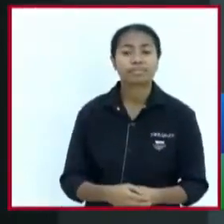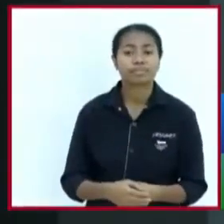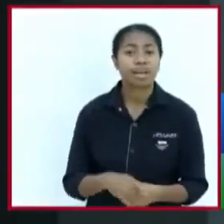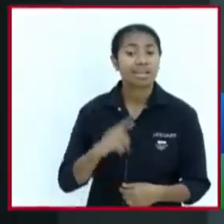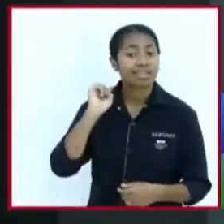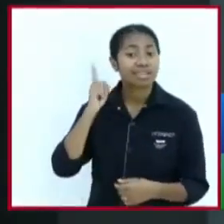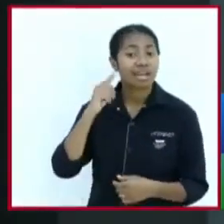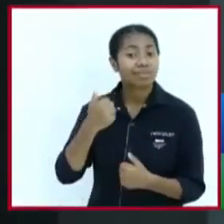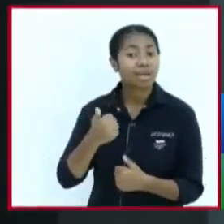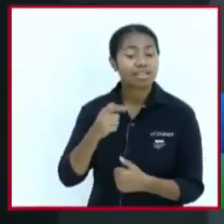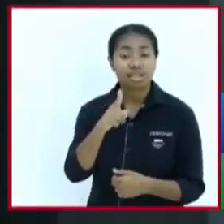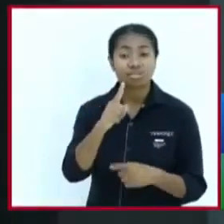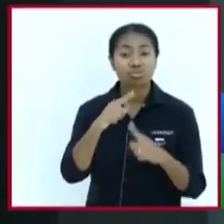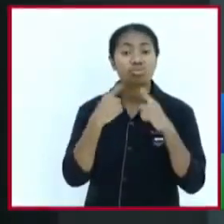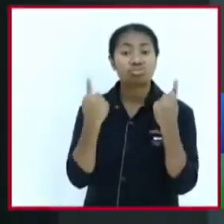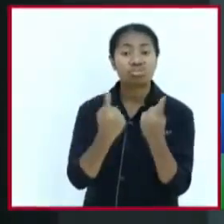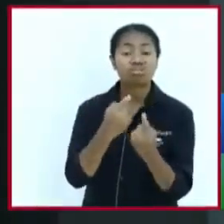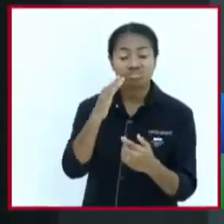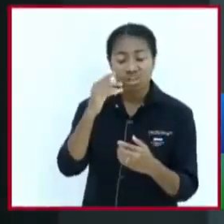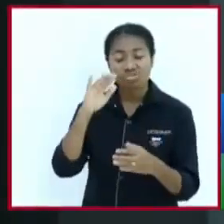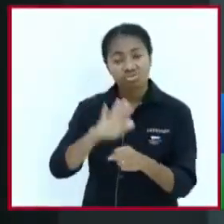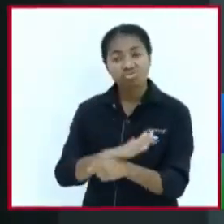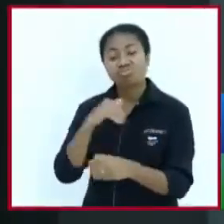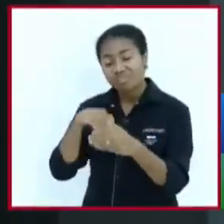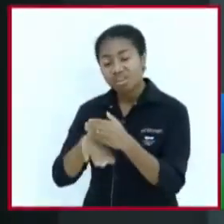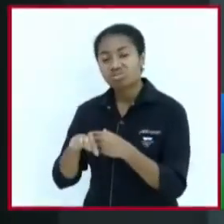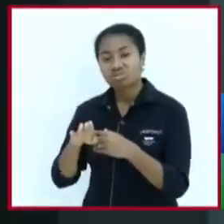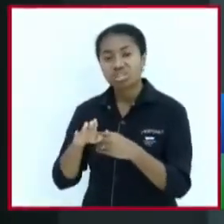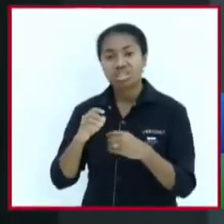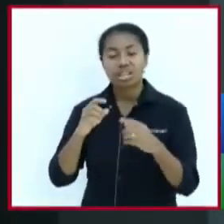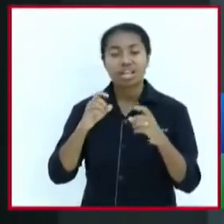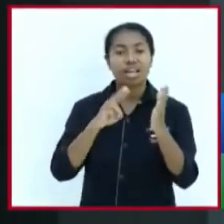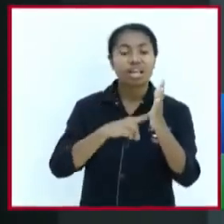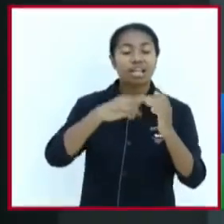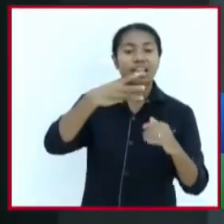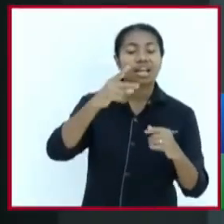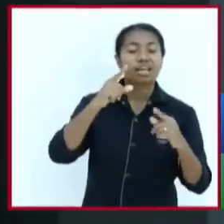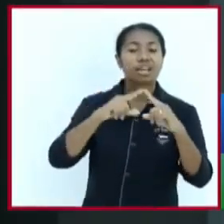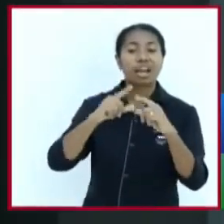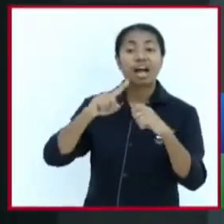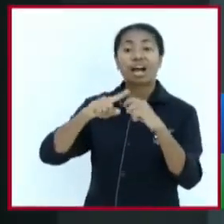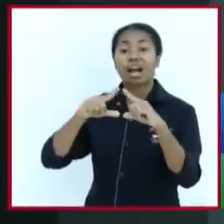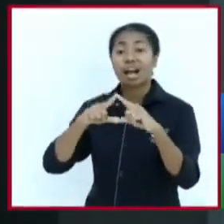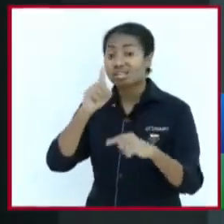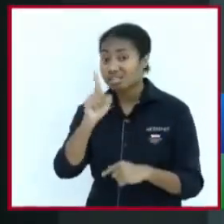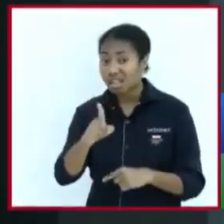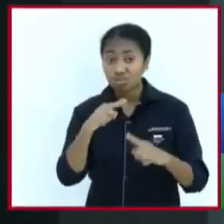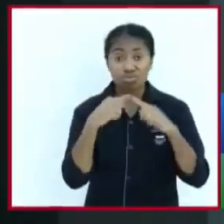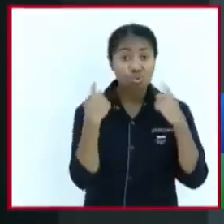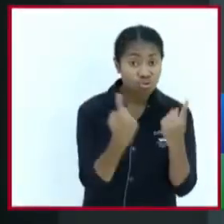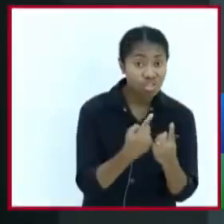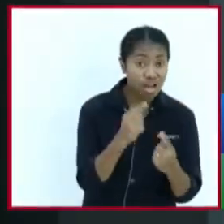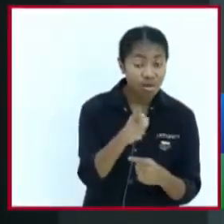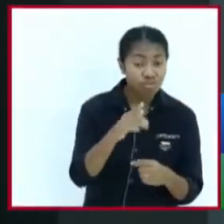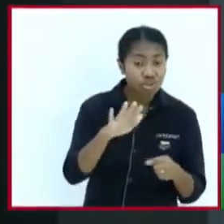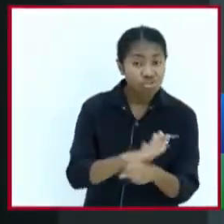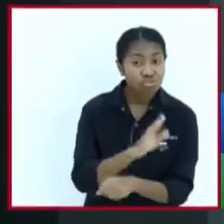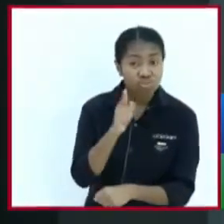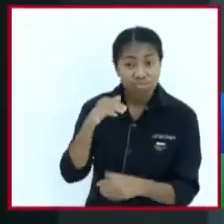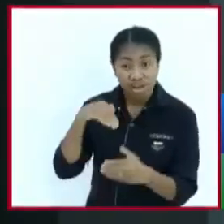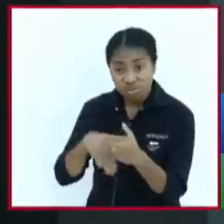sudah cukup membuang kamu ke neraka satu dosa sudah layak memasukkan kamu ke neraka selama-lamanya